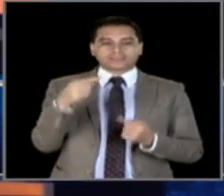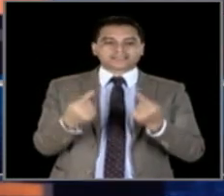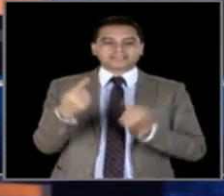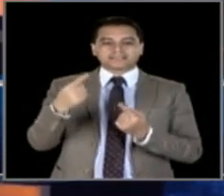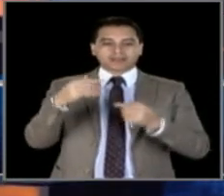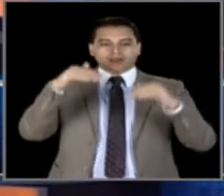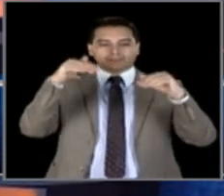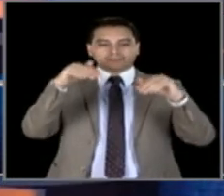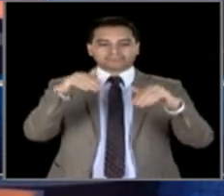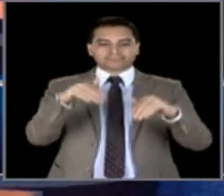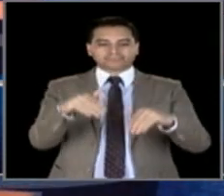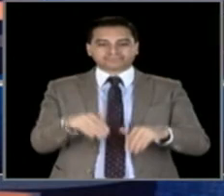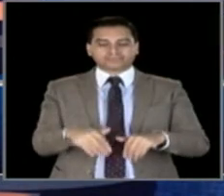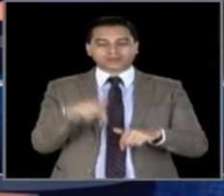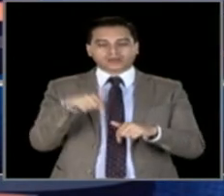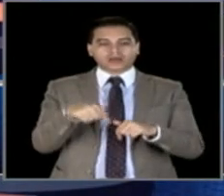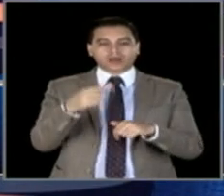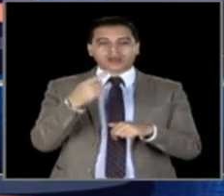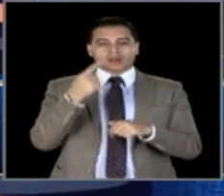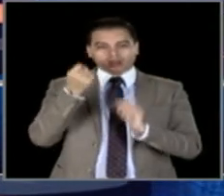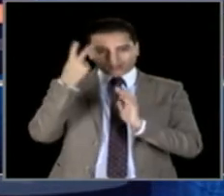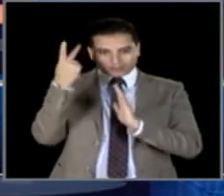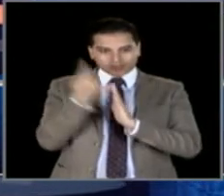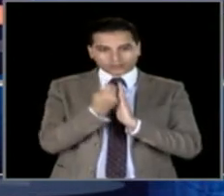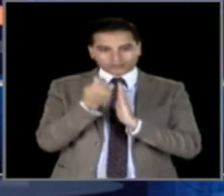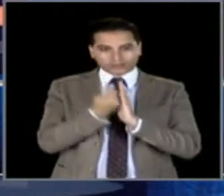فمن هو؟ خد وقتك ما تستعجلش.